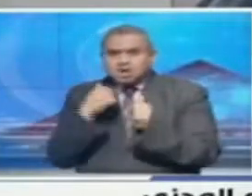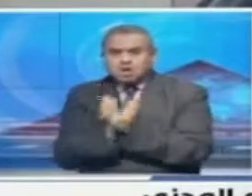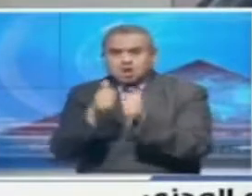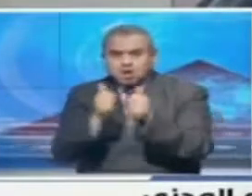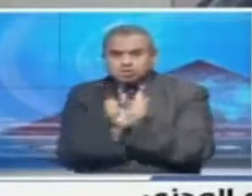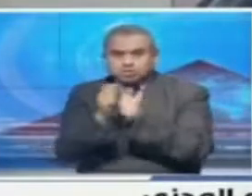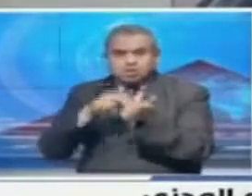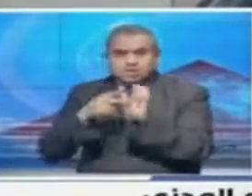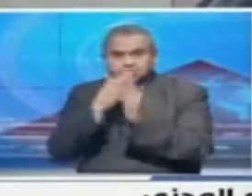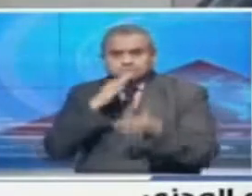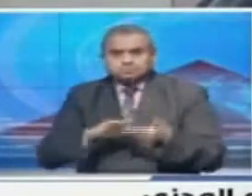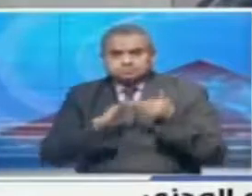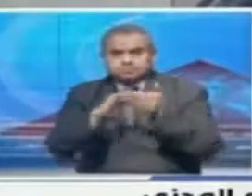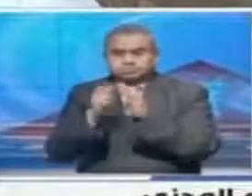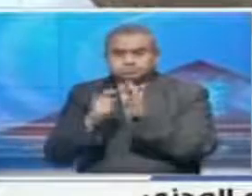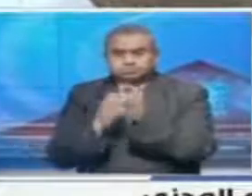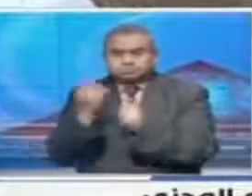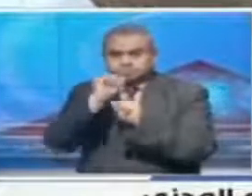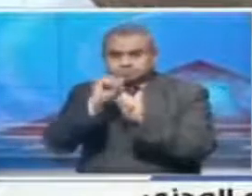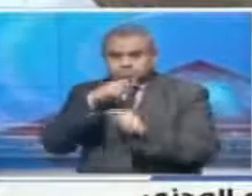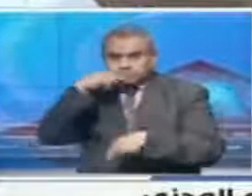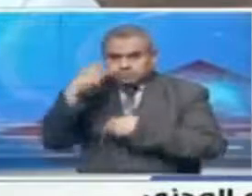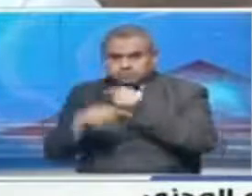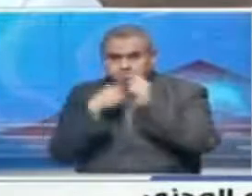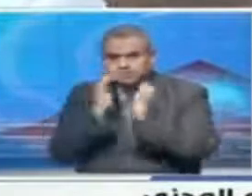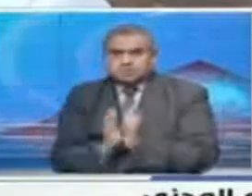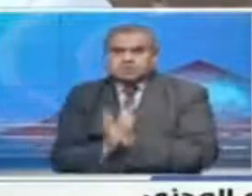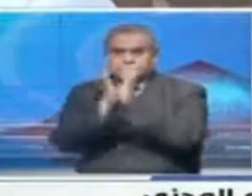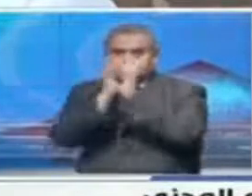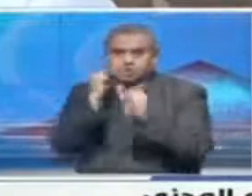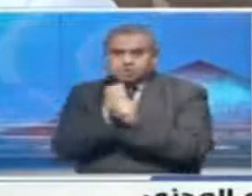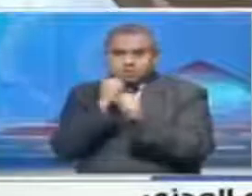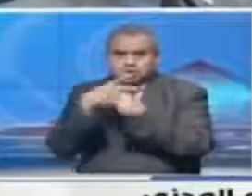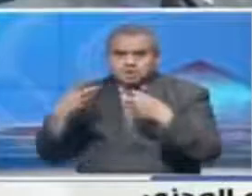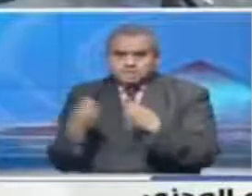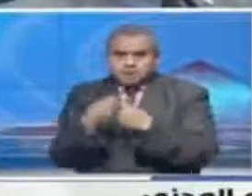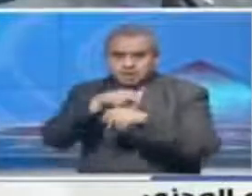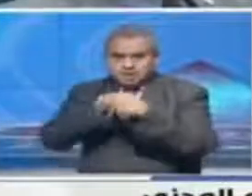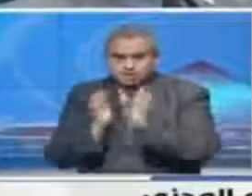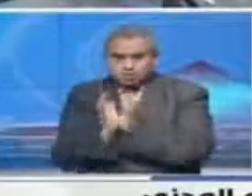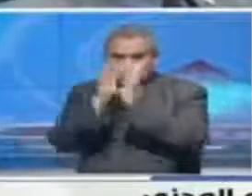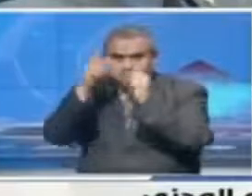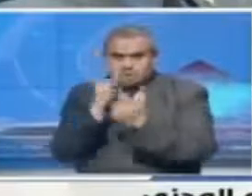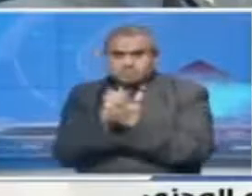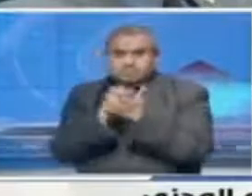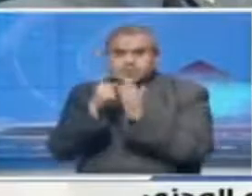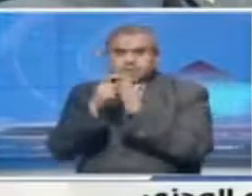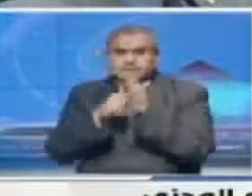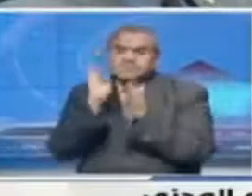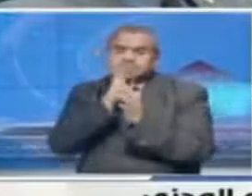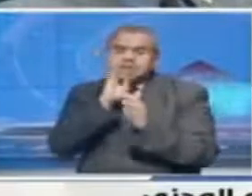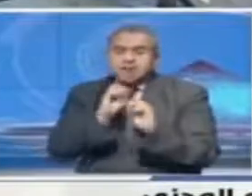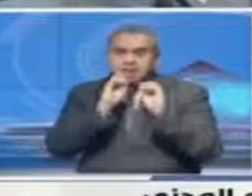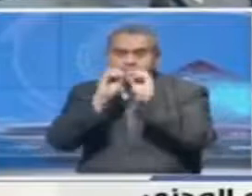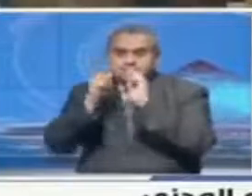والتي نخدمها في هذه القرى. ولأنها شراكة تسعى لصالح المواطن، الهدف الأساسي من كل تلك الجهود